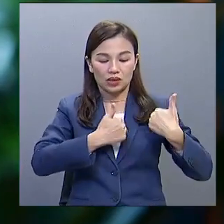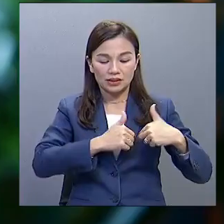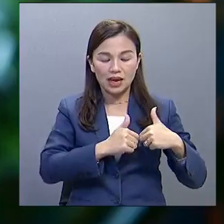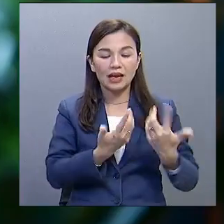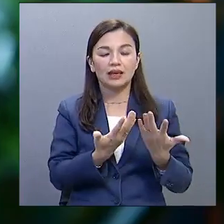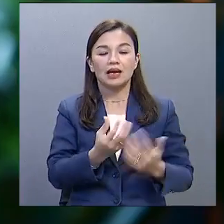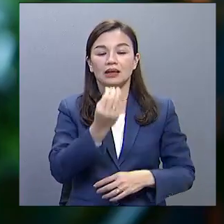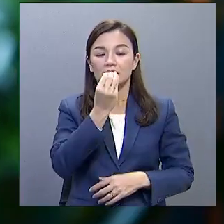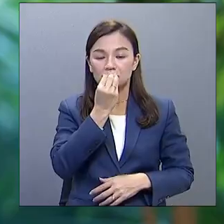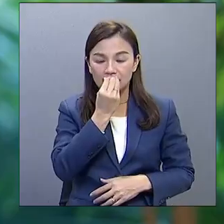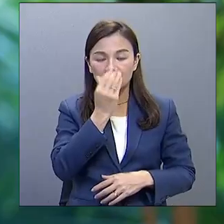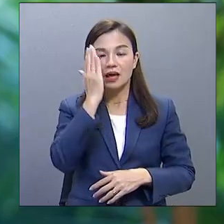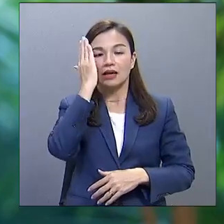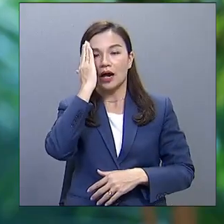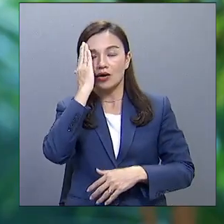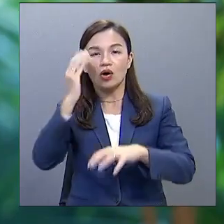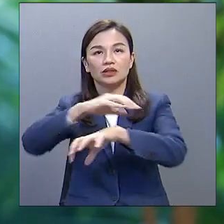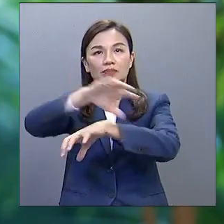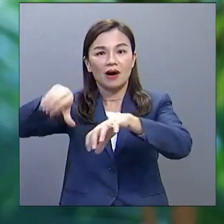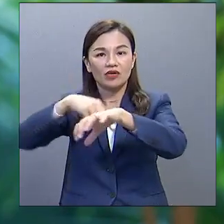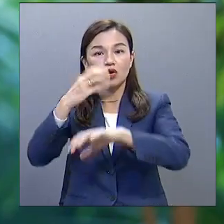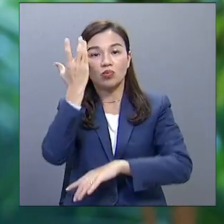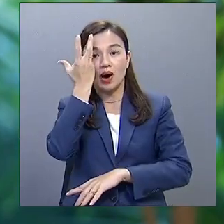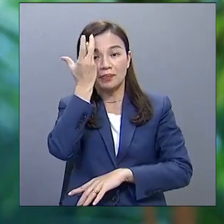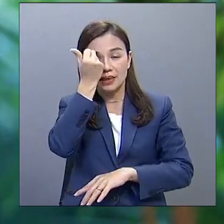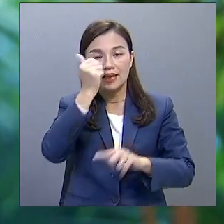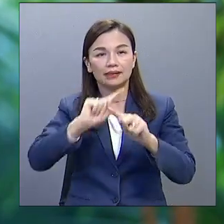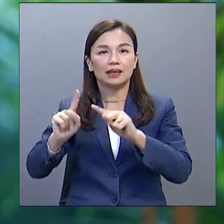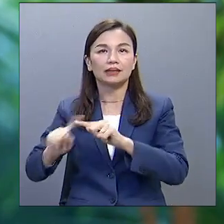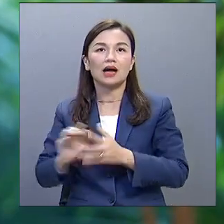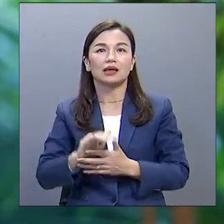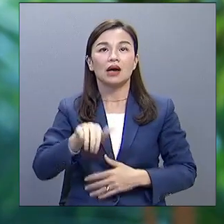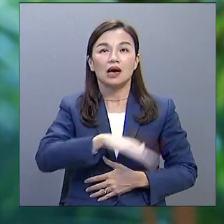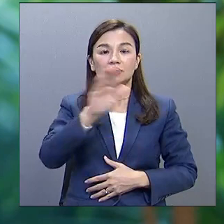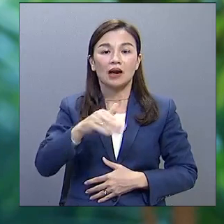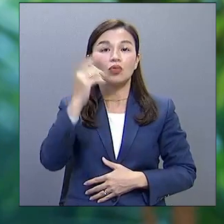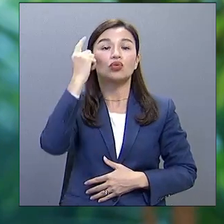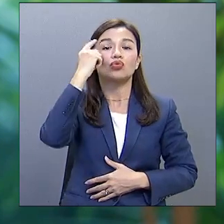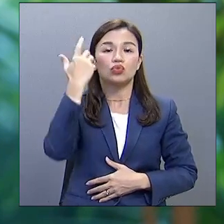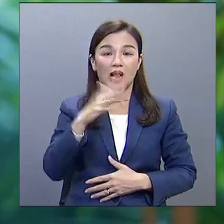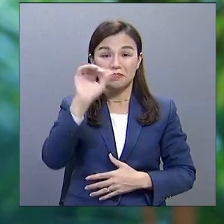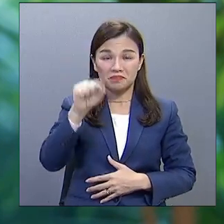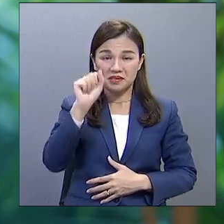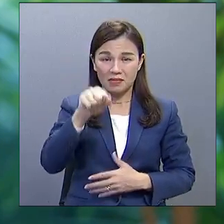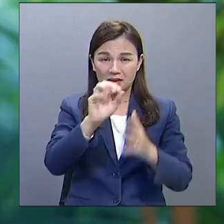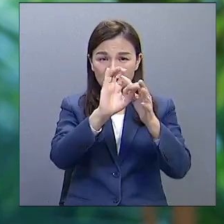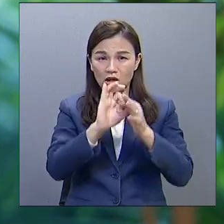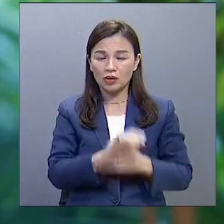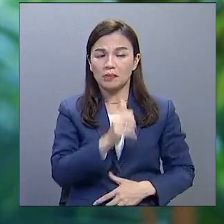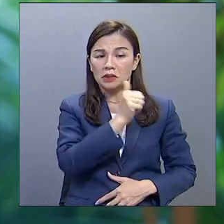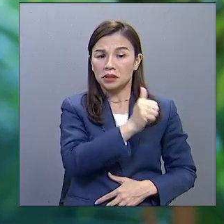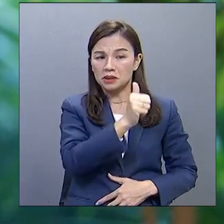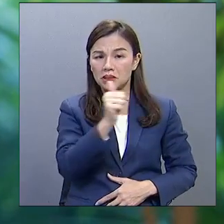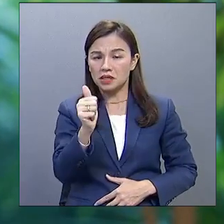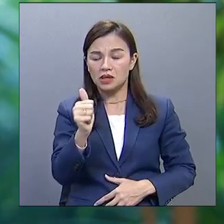ครียดการนอนสภาพแวดล้อมอ่ะค่ะ ค่ะคุณหมอคะซึ่งเป็นปัจจัยที่เราทุกคนเนี่ยรู้กันอยู่แล้วว่าเป็นปัจจัยที่ดีต่อสุขภา